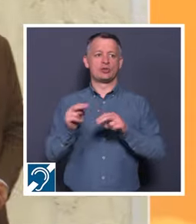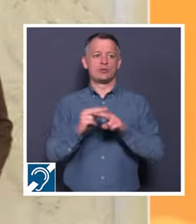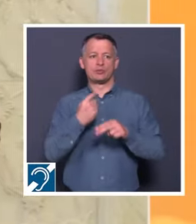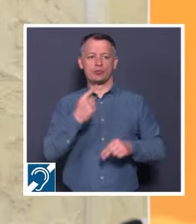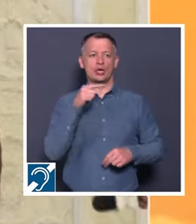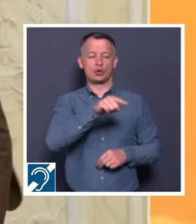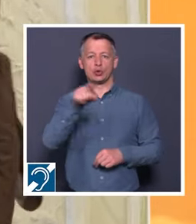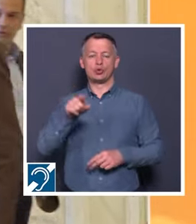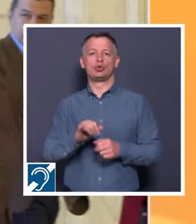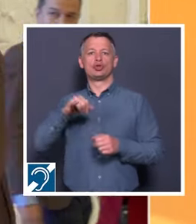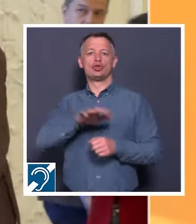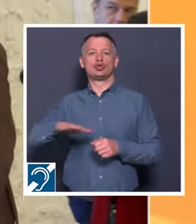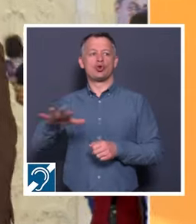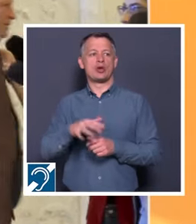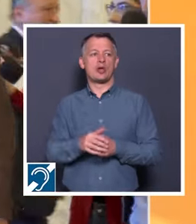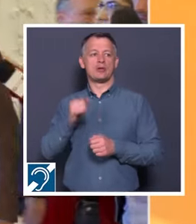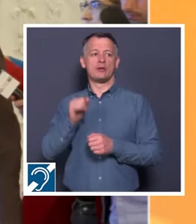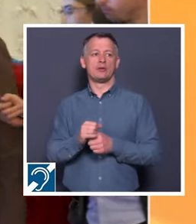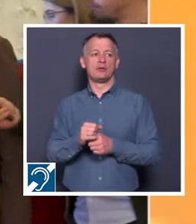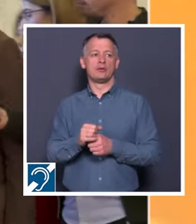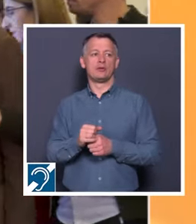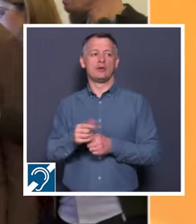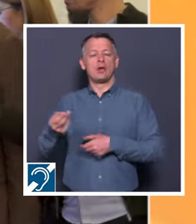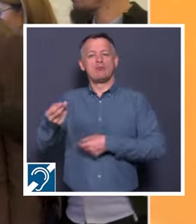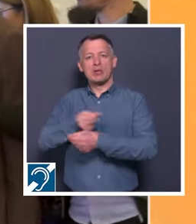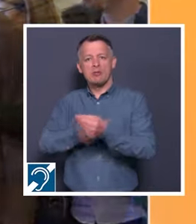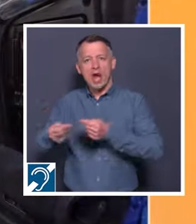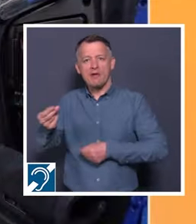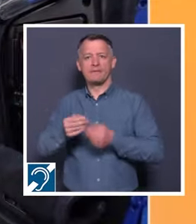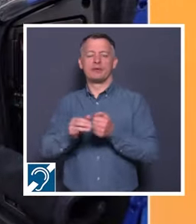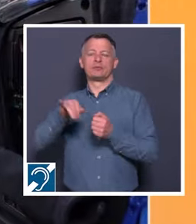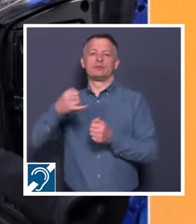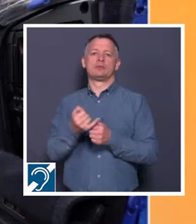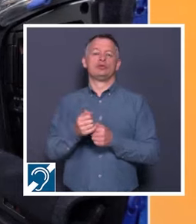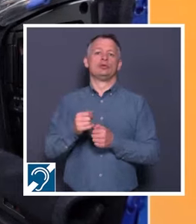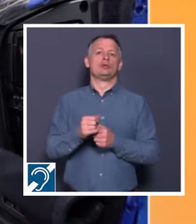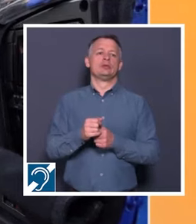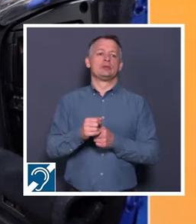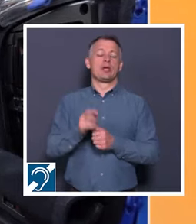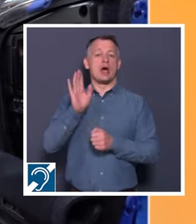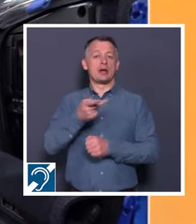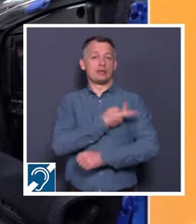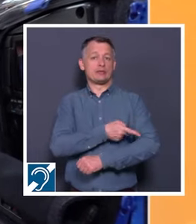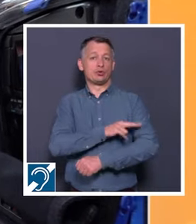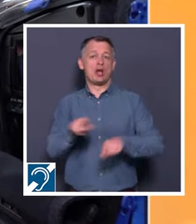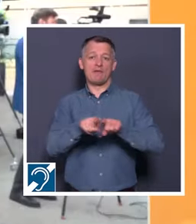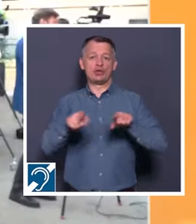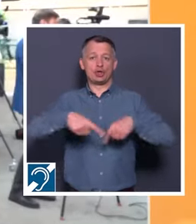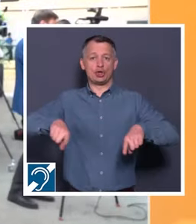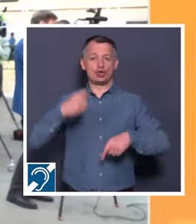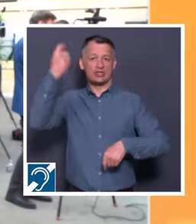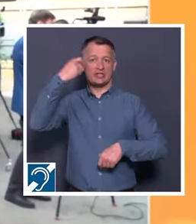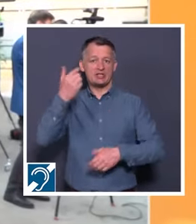tu, că și zona comercială are o răspundere, dar și că noi ca cetățeni, fiecare dintre noi ar trebui să avem o răspundere față